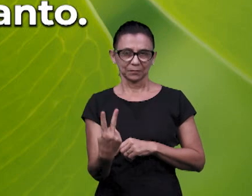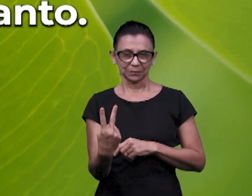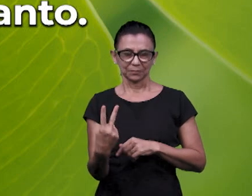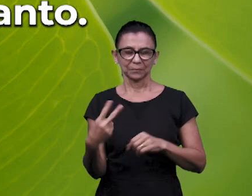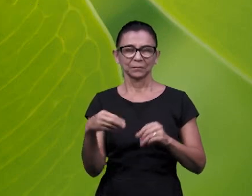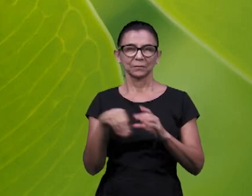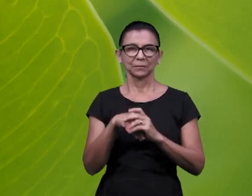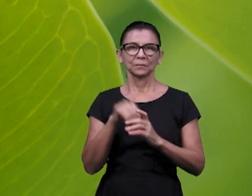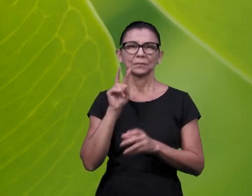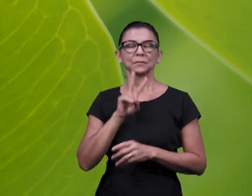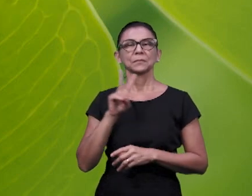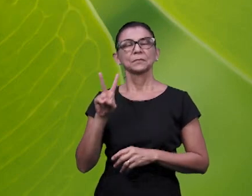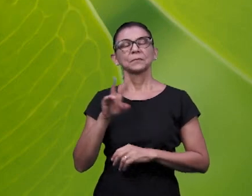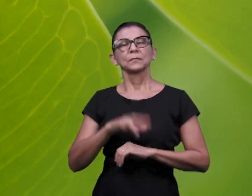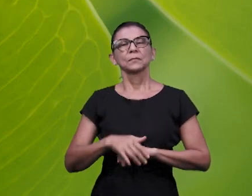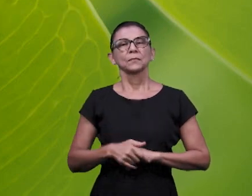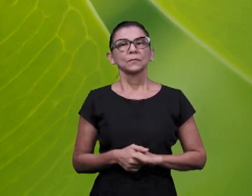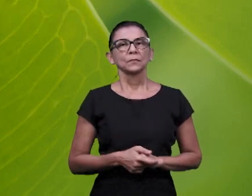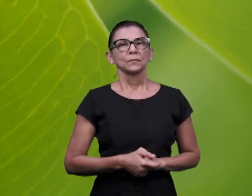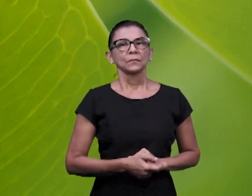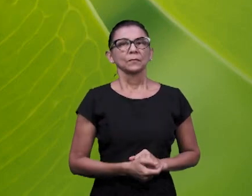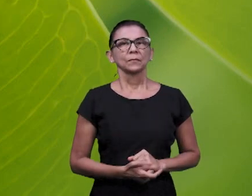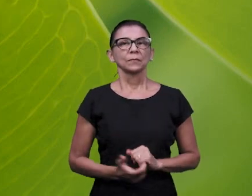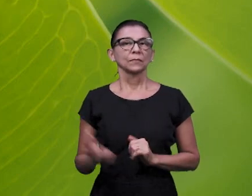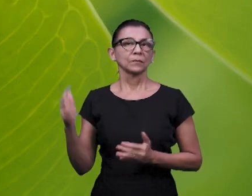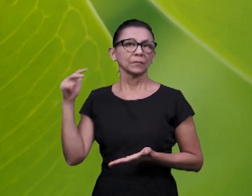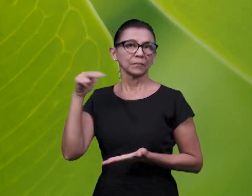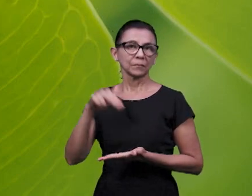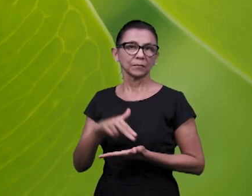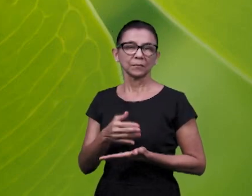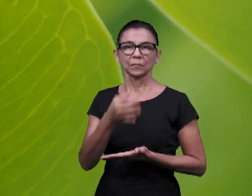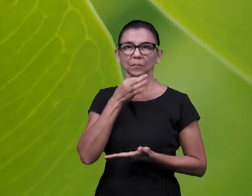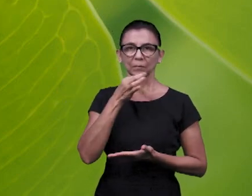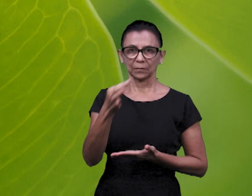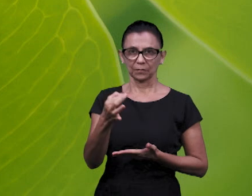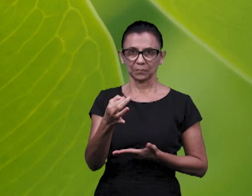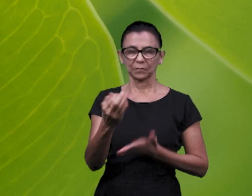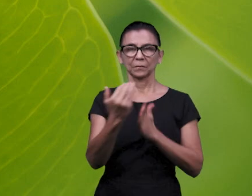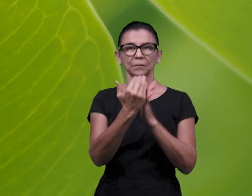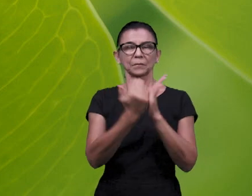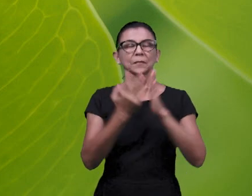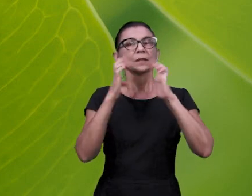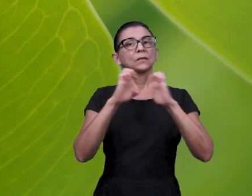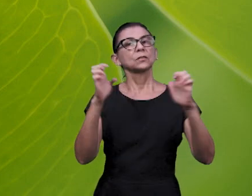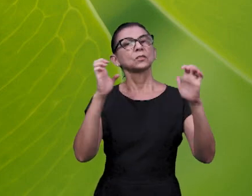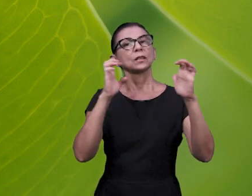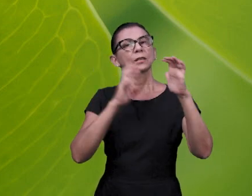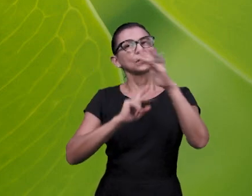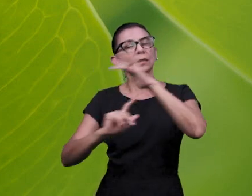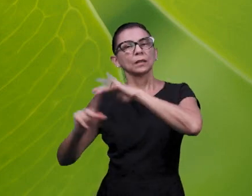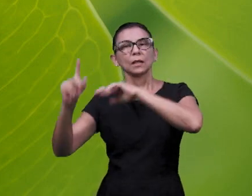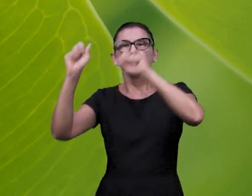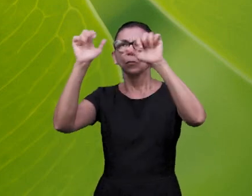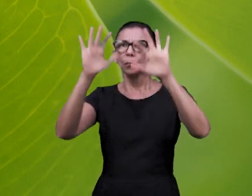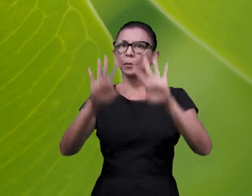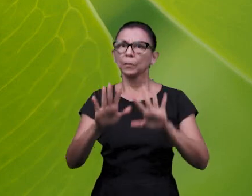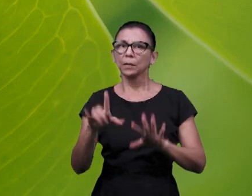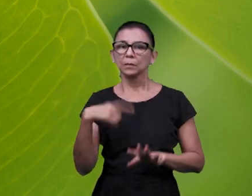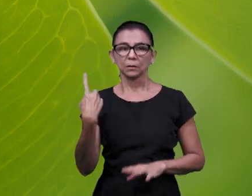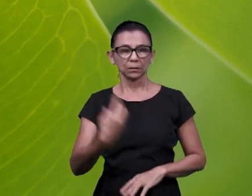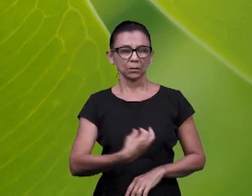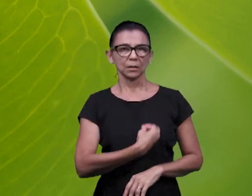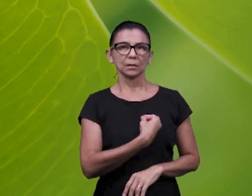aussi connu comme Castanheiras. Je suis venu parler de la promotion dans son évangile éternel, qui est une bénédiction pour nos